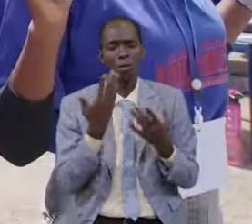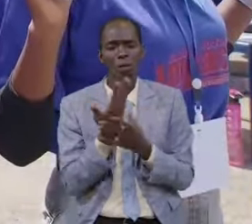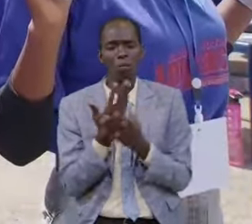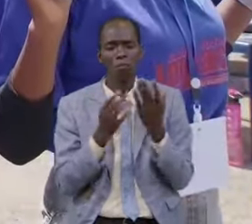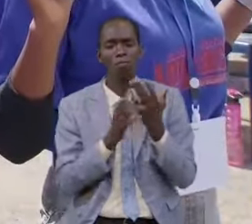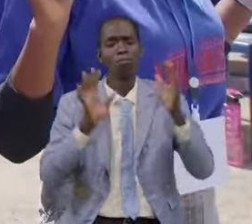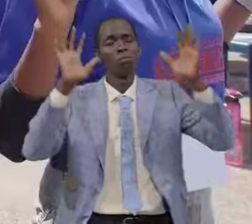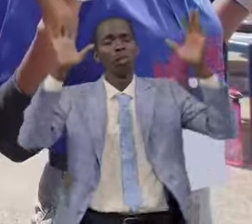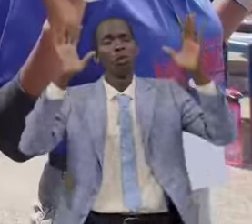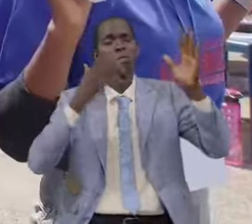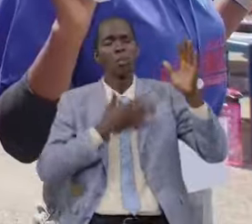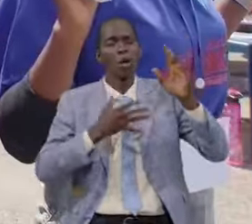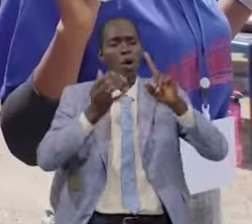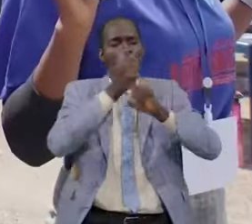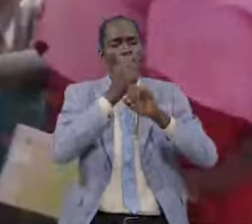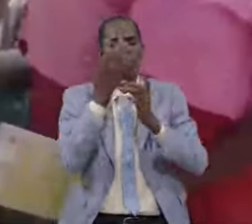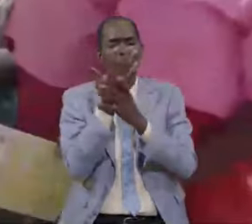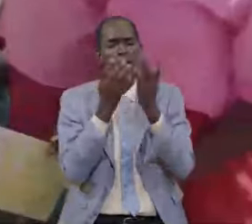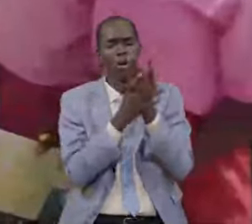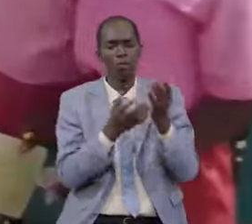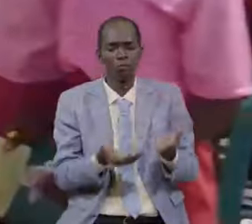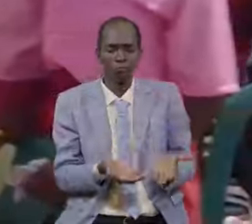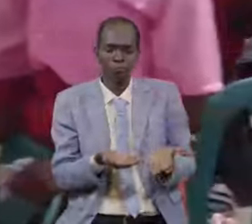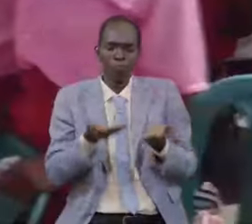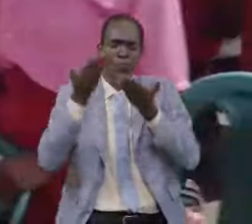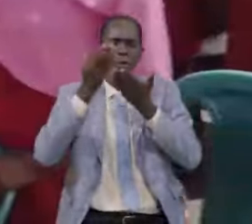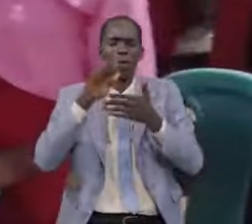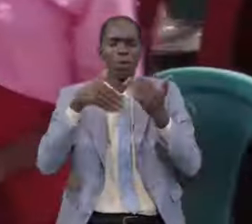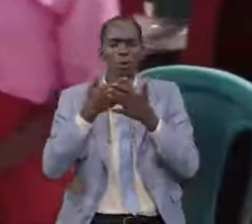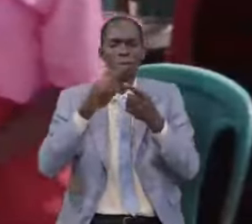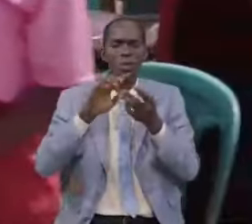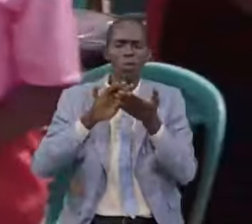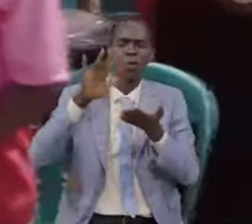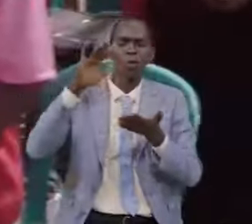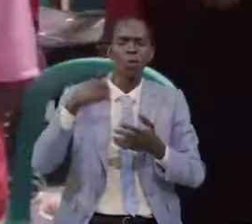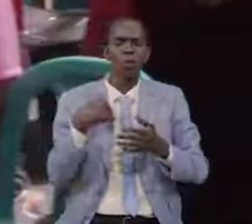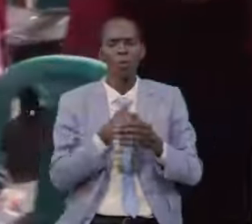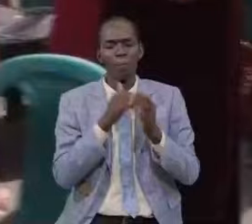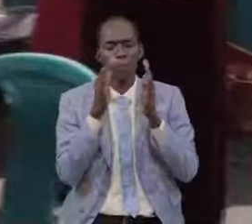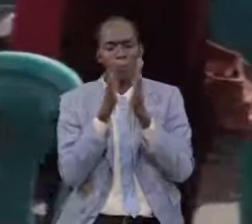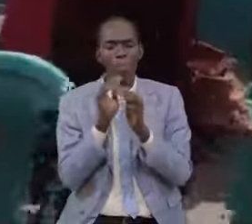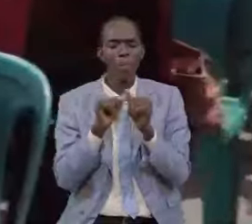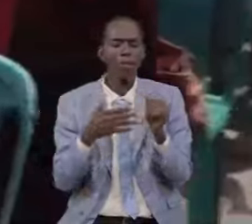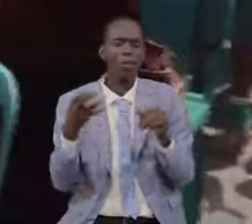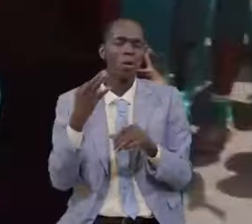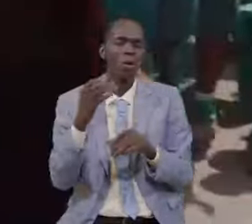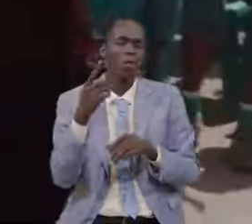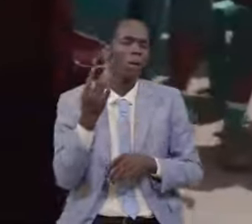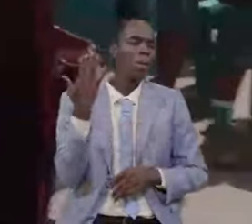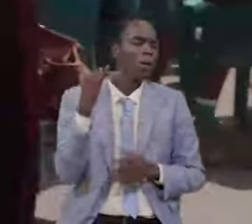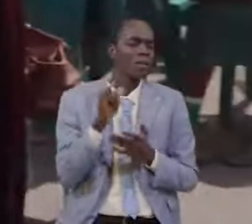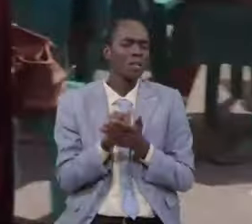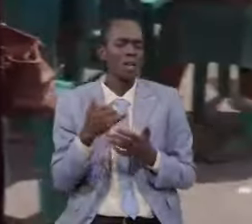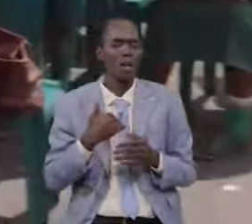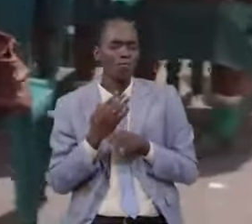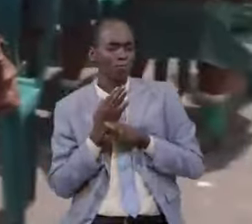leur main, et m'amène à la gloire. Je prie que tout ce qui est du passé,